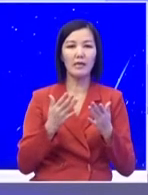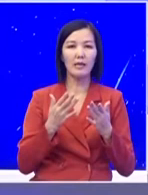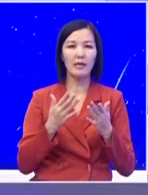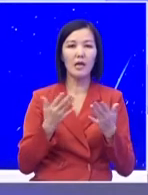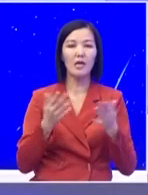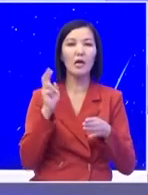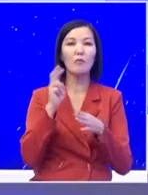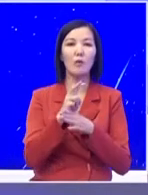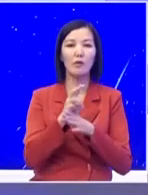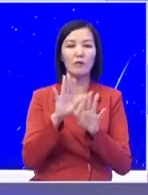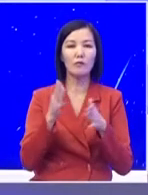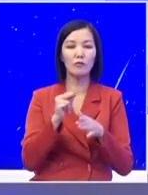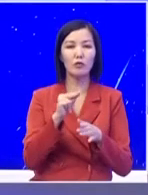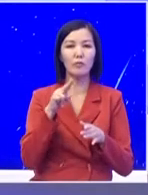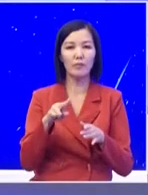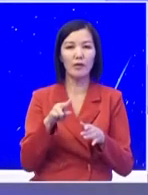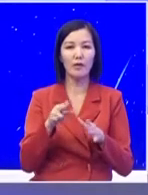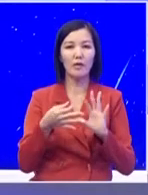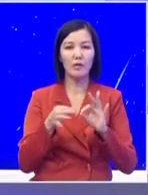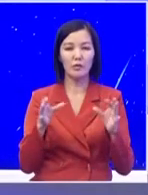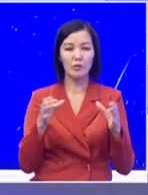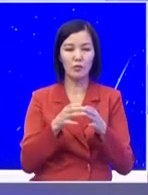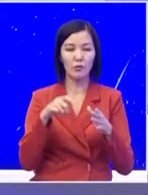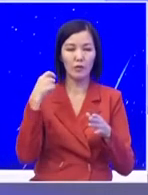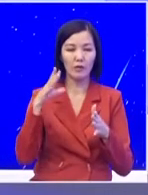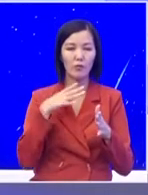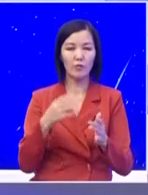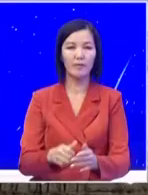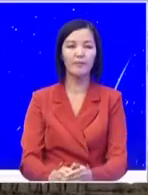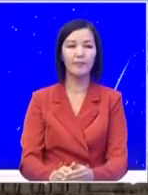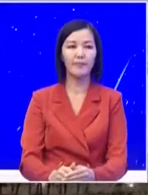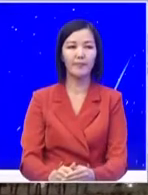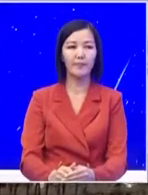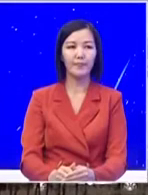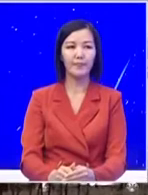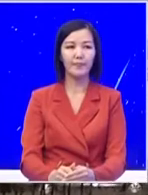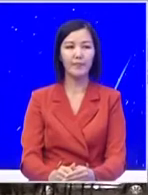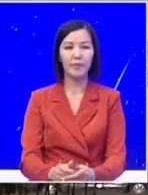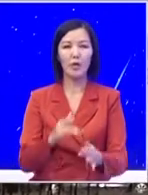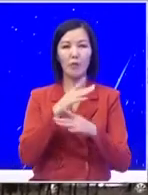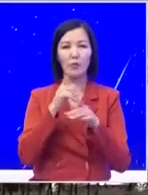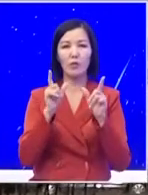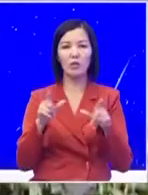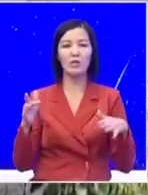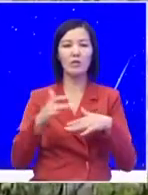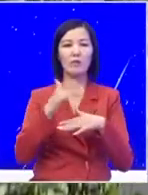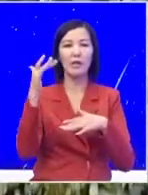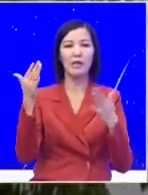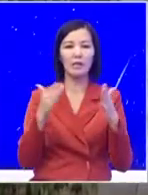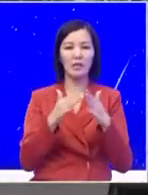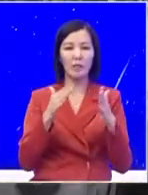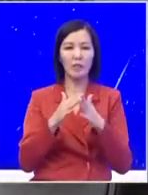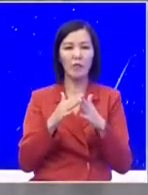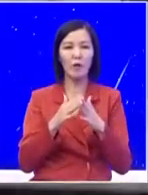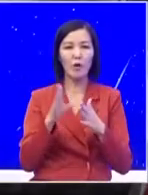и к кому обратиться в случае ЧП, выясняла наша съемочная группа. Многие жители многоэтажных домов вынуждены